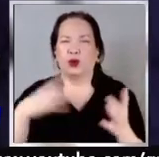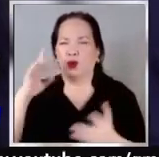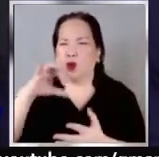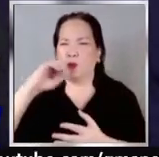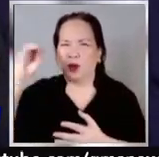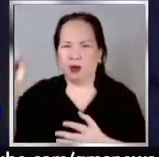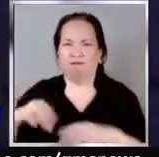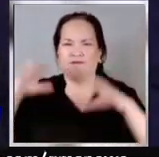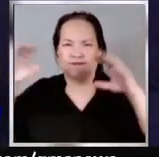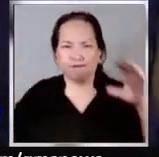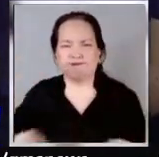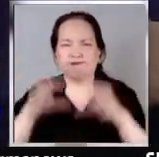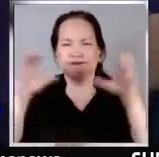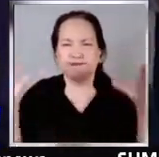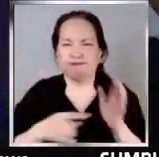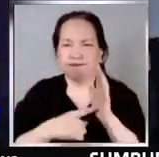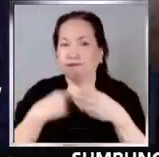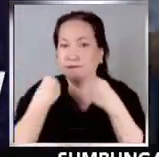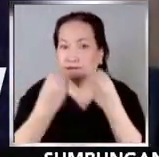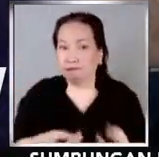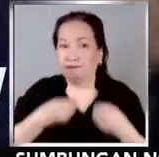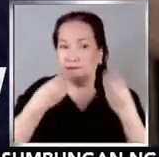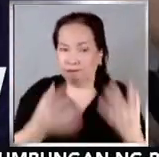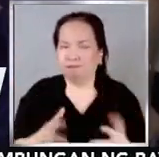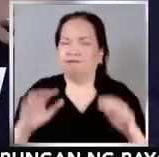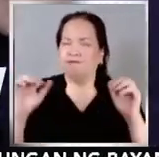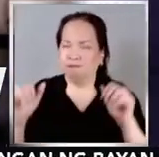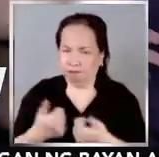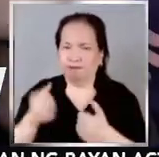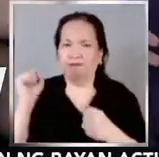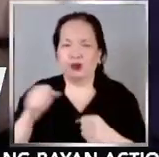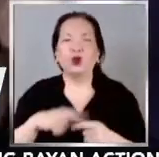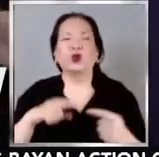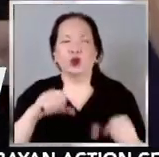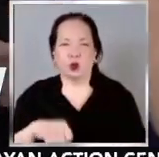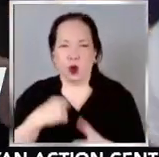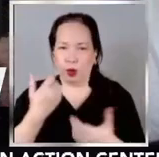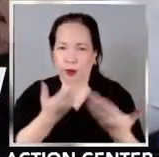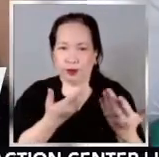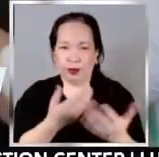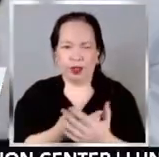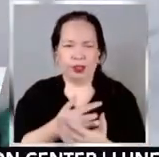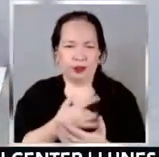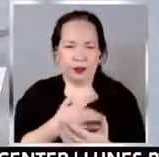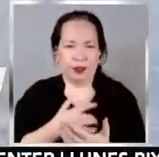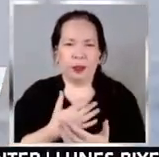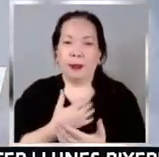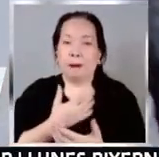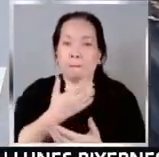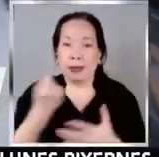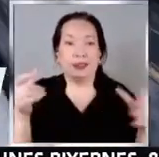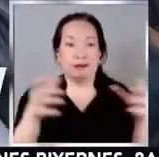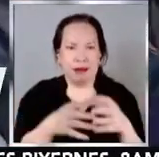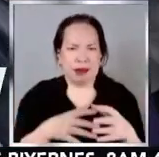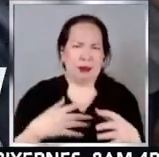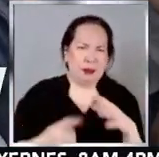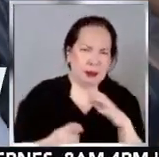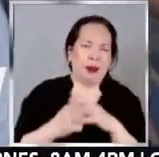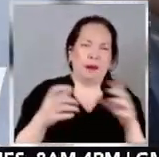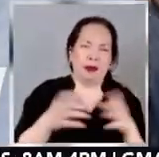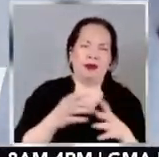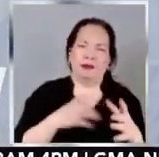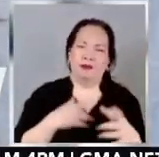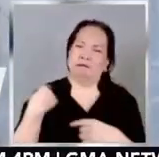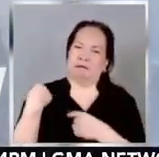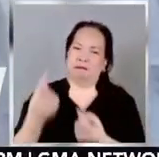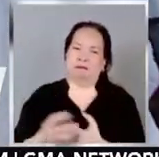mga pinapagawa sa kanila. That's why we are very proud of them. This is, I think, one of the best batches that we ever had. So